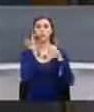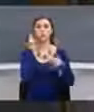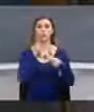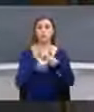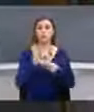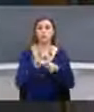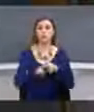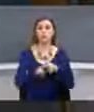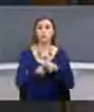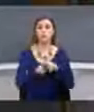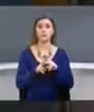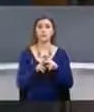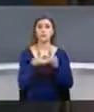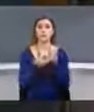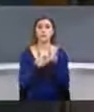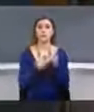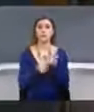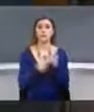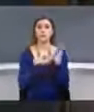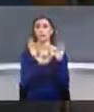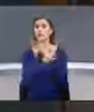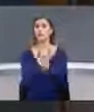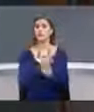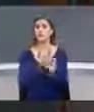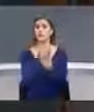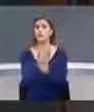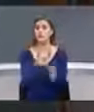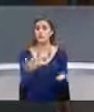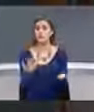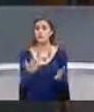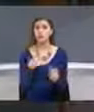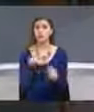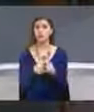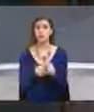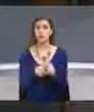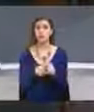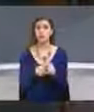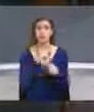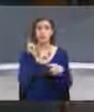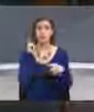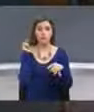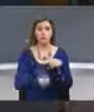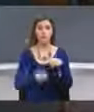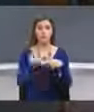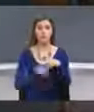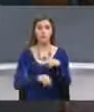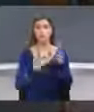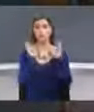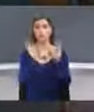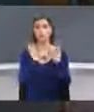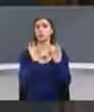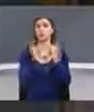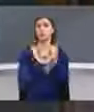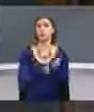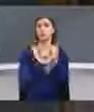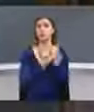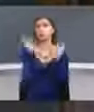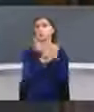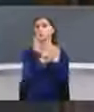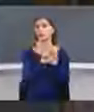ka kurfar masa, bile nuk ka kurfar, le të themi, sankcionesh, çka nëse kjo nuk